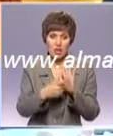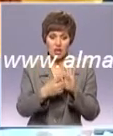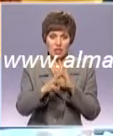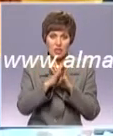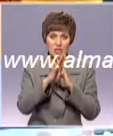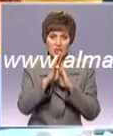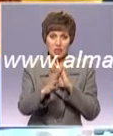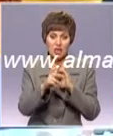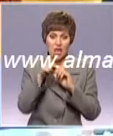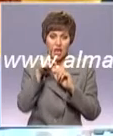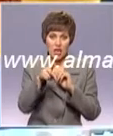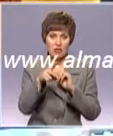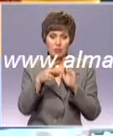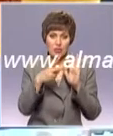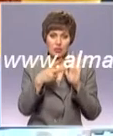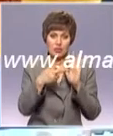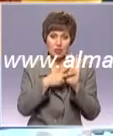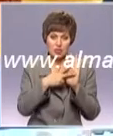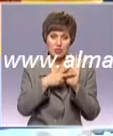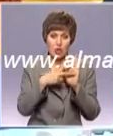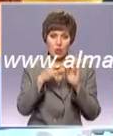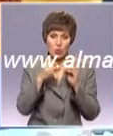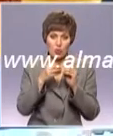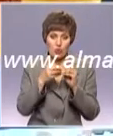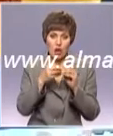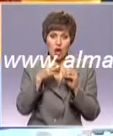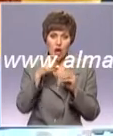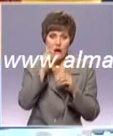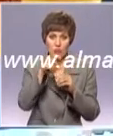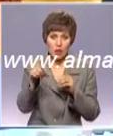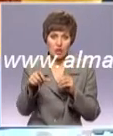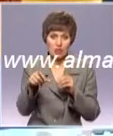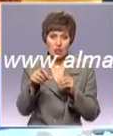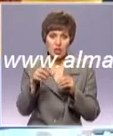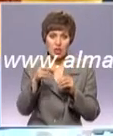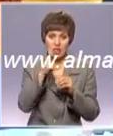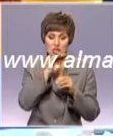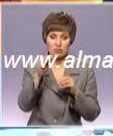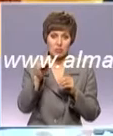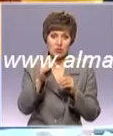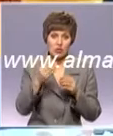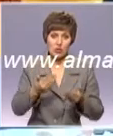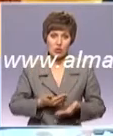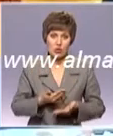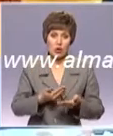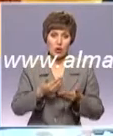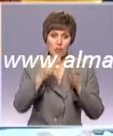осы 2008-10 алмаған адамдар ресми түрінде осы